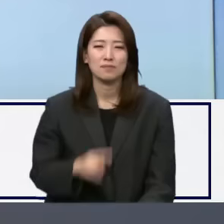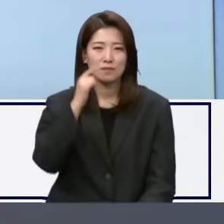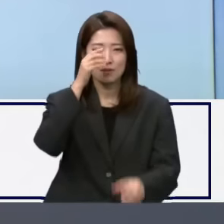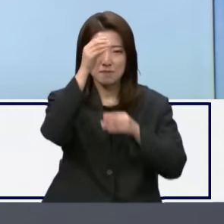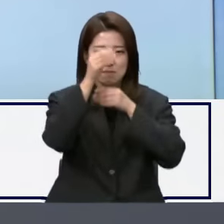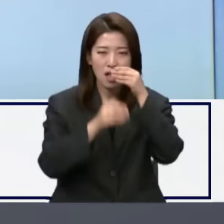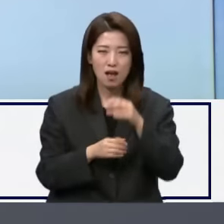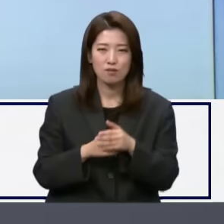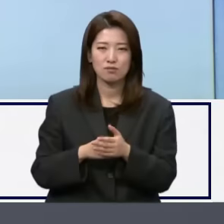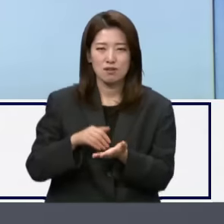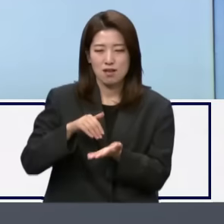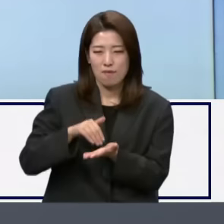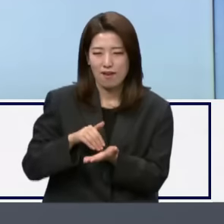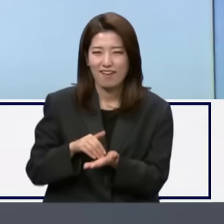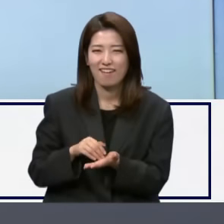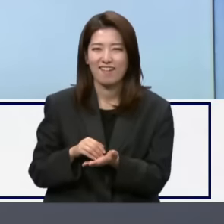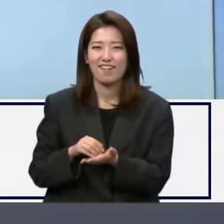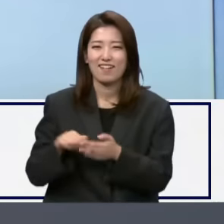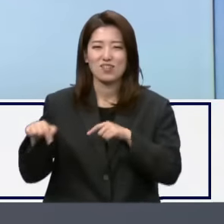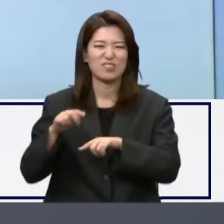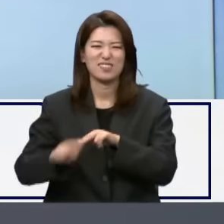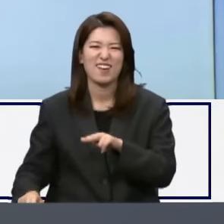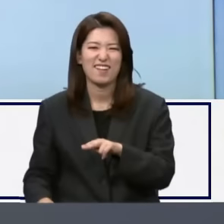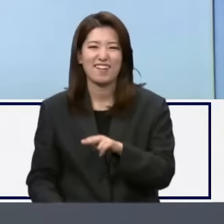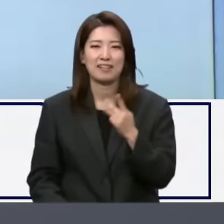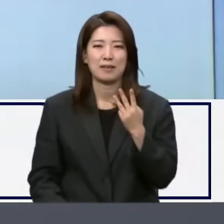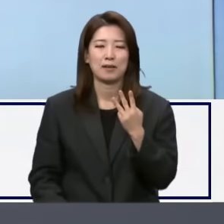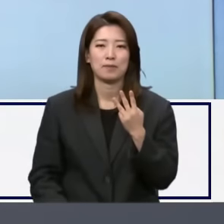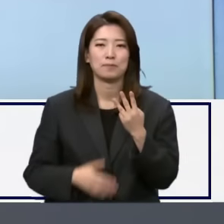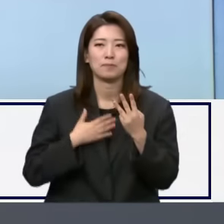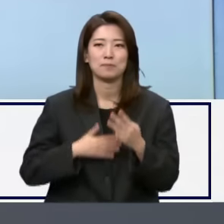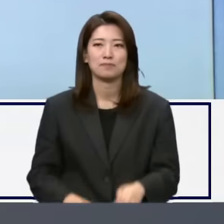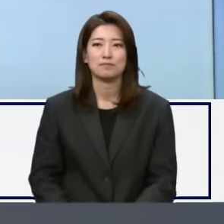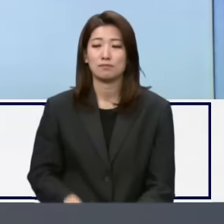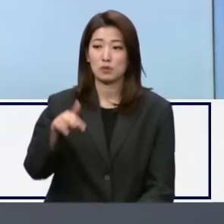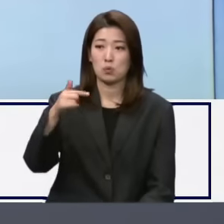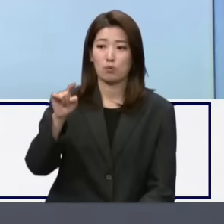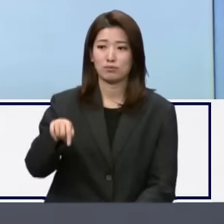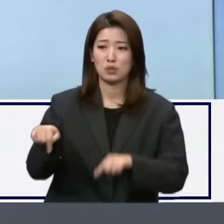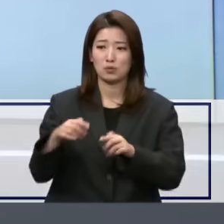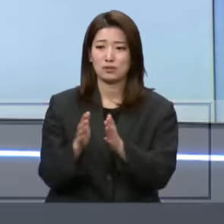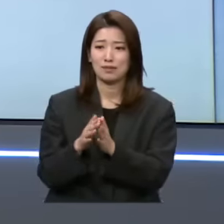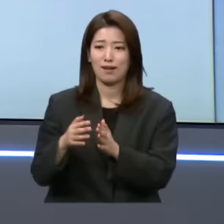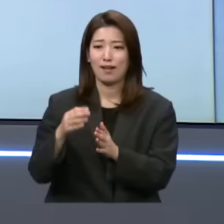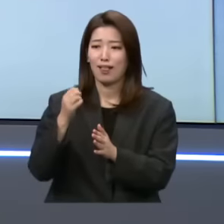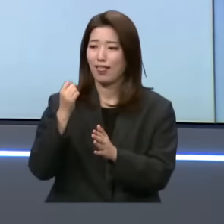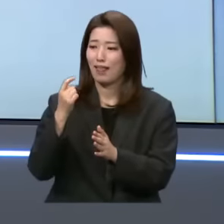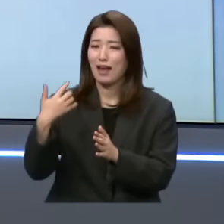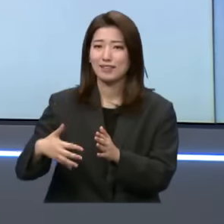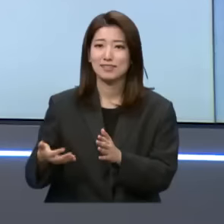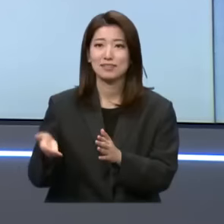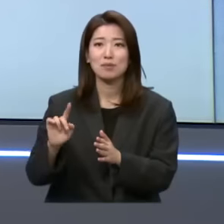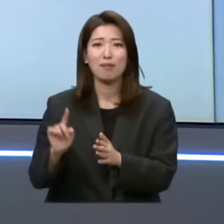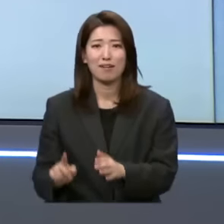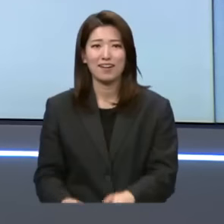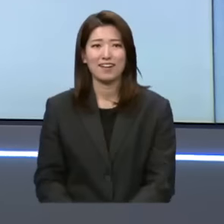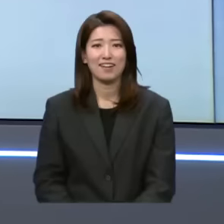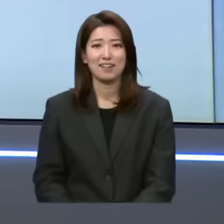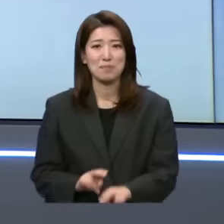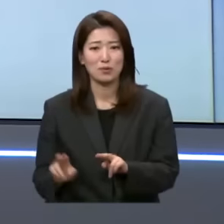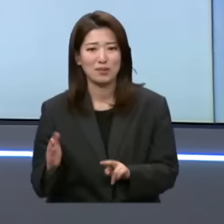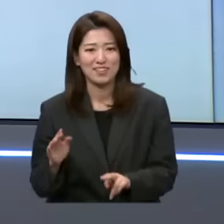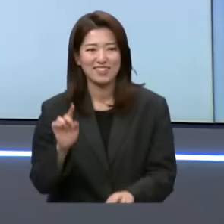회계 정개 은퇴까지 지금 나왔어요네 정치 시작한지 얼마 안 됐는데 이제 은퇴를 해야 된다라는 말씀을 지금 하셨습니다네 근데 지금 지금